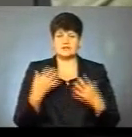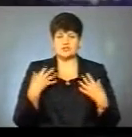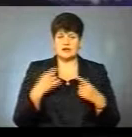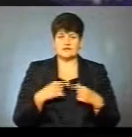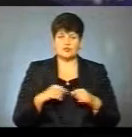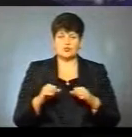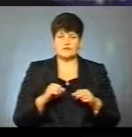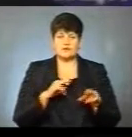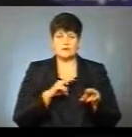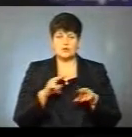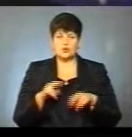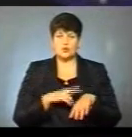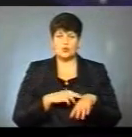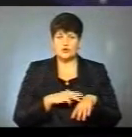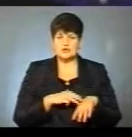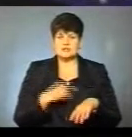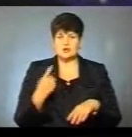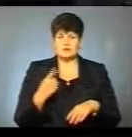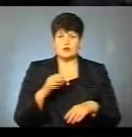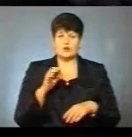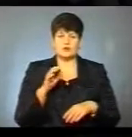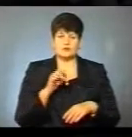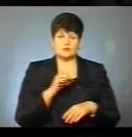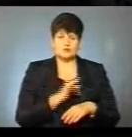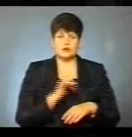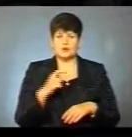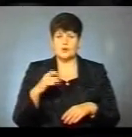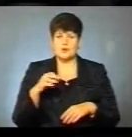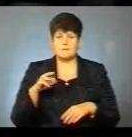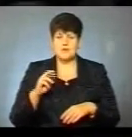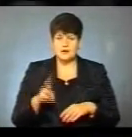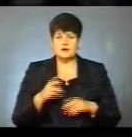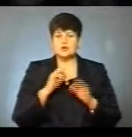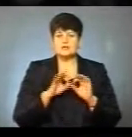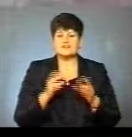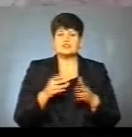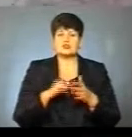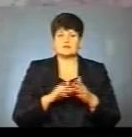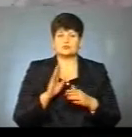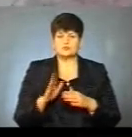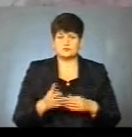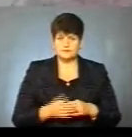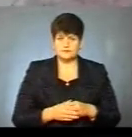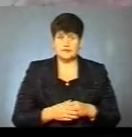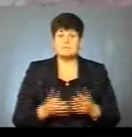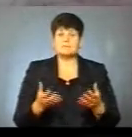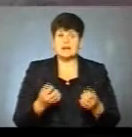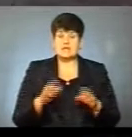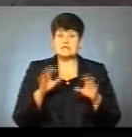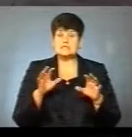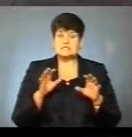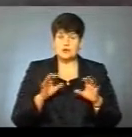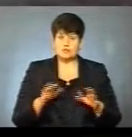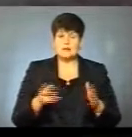відділу управління патрульної поліції області Руслан Хом'як. Він розповів, які штрафи чекають водіїв. Прийнято закон, де